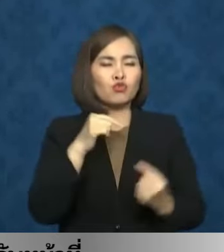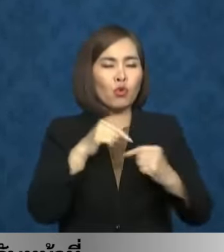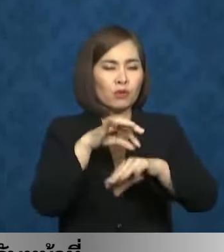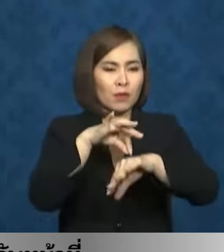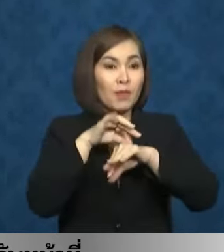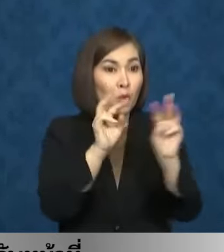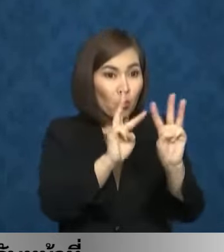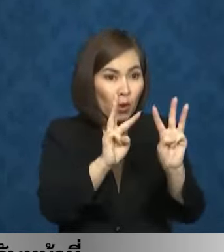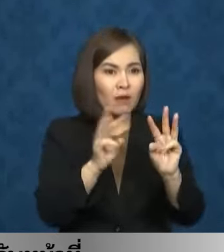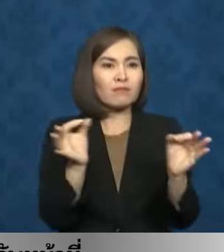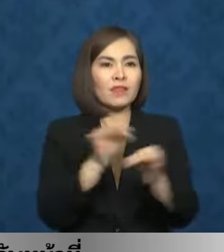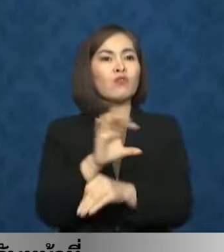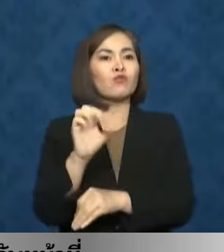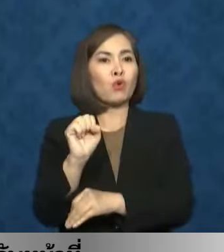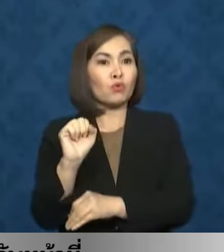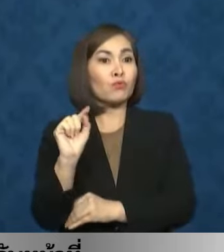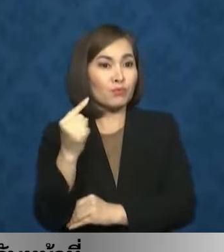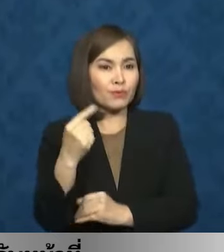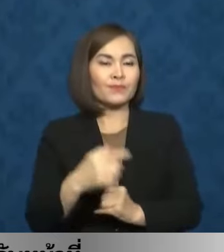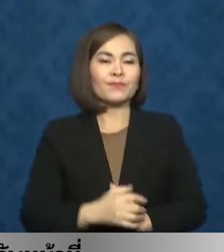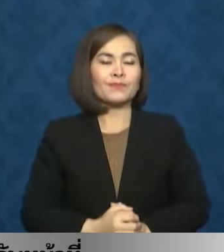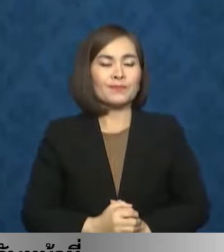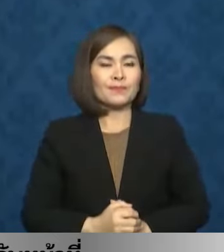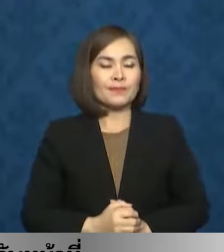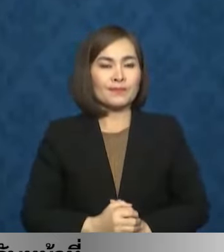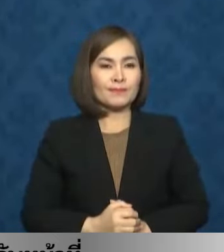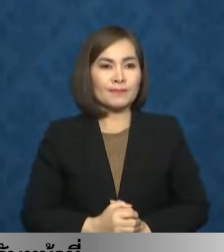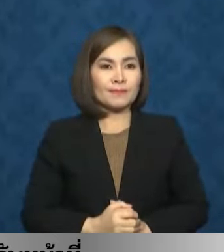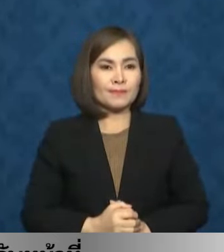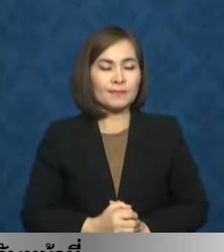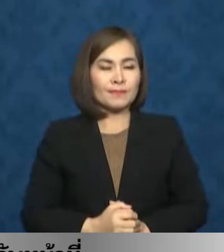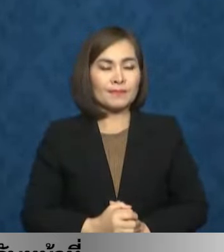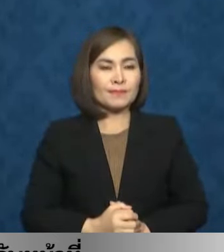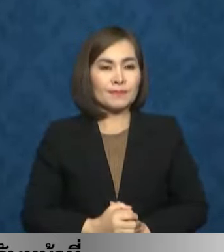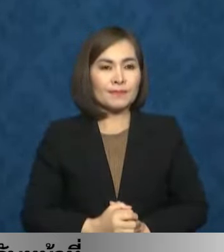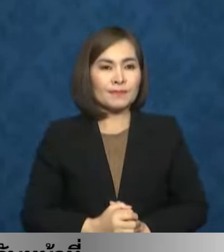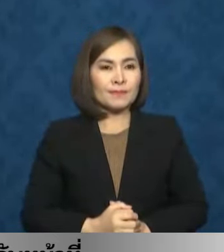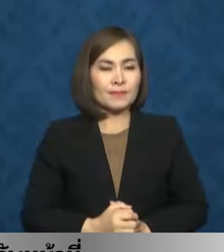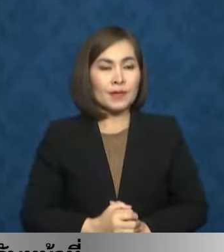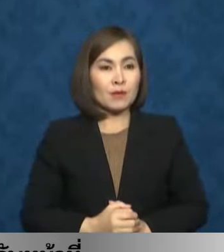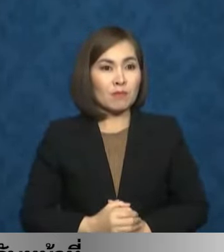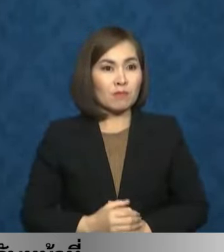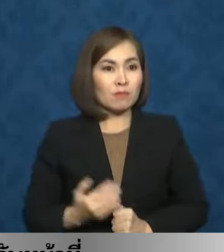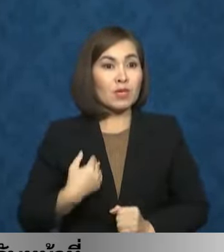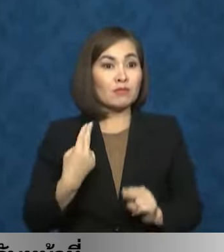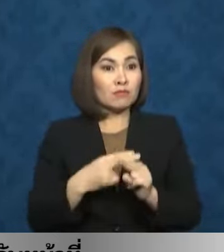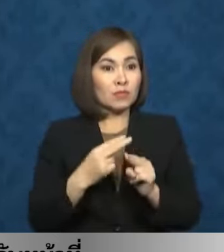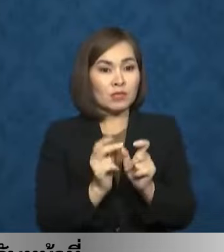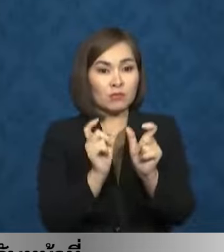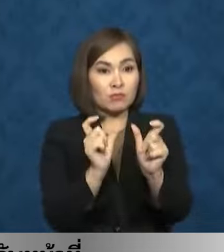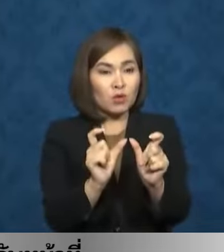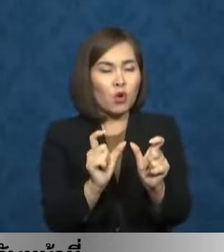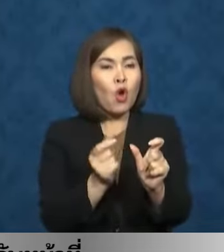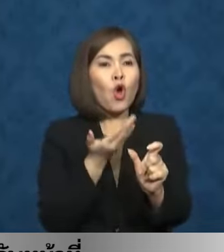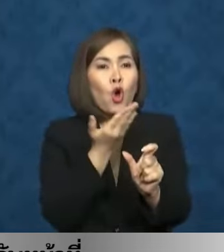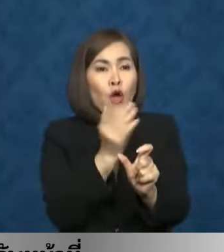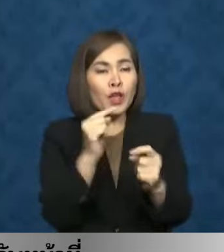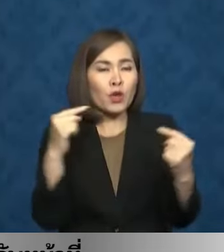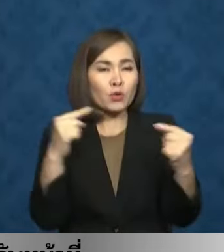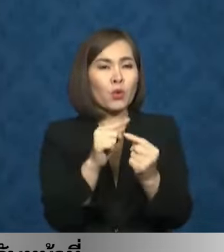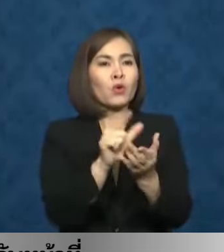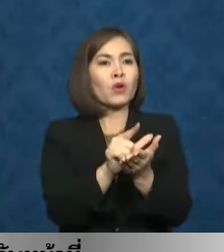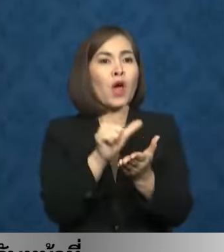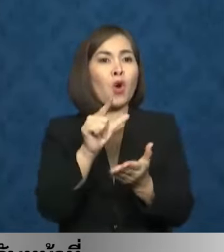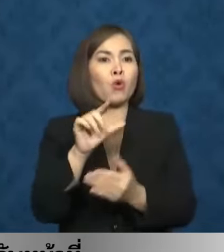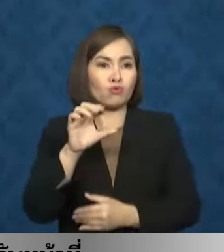งที่ว่างตามที่ท่านประเสริฐจันทระดวงทองและท่านสมศักดิ์เทพสุทินได้มีหนังสือขอลาออกจากการเป็นส